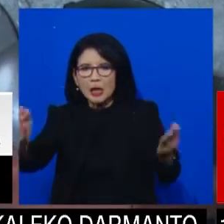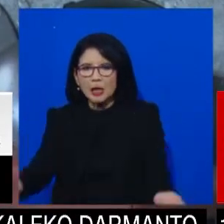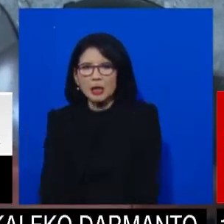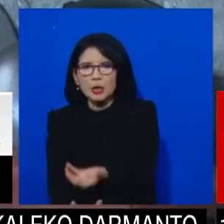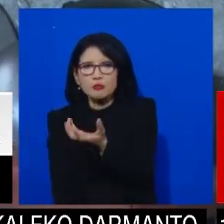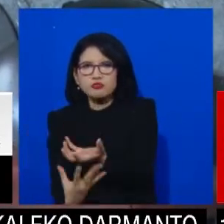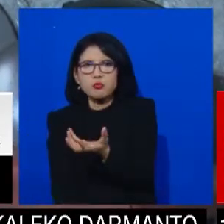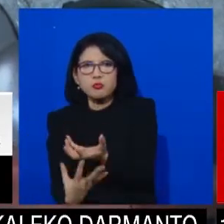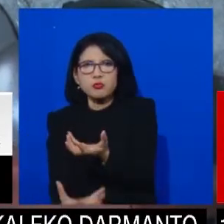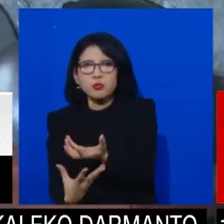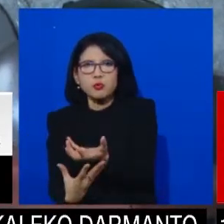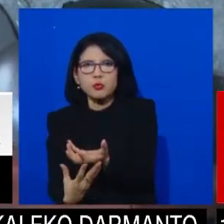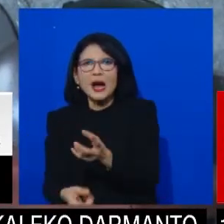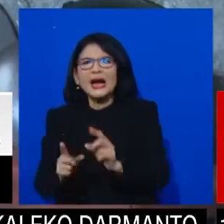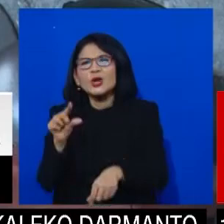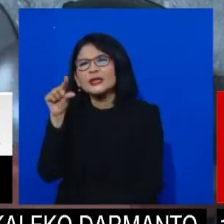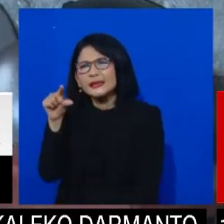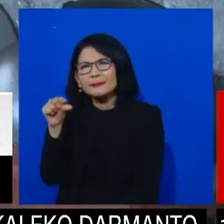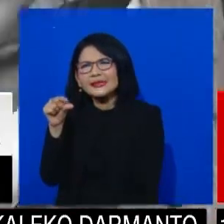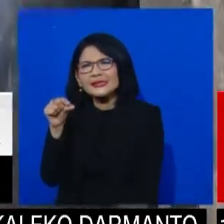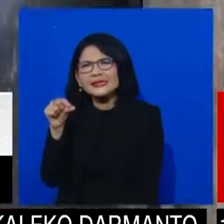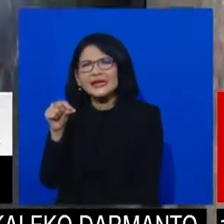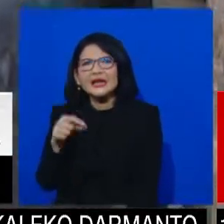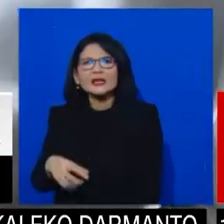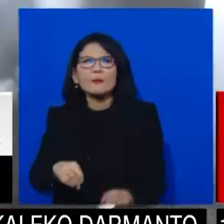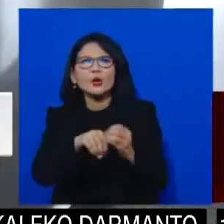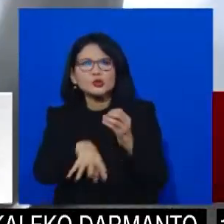yang tipis, mudah itu bocor.